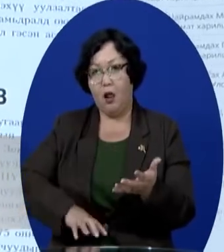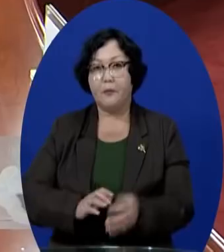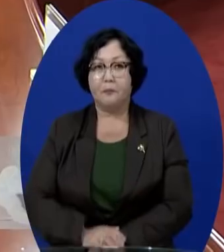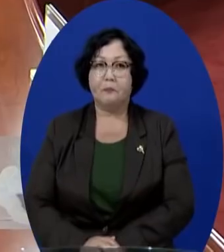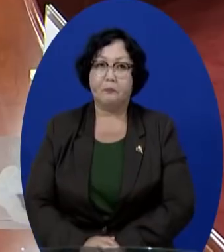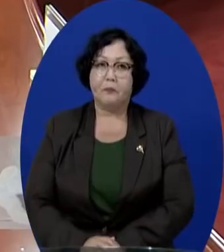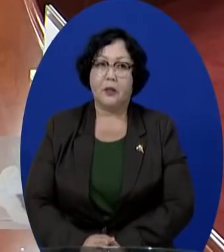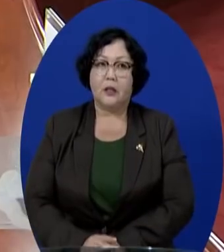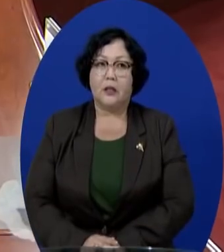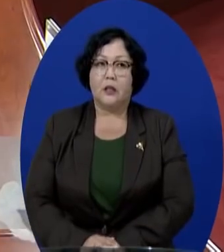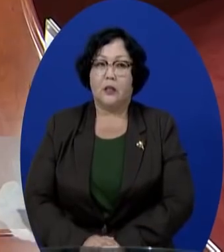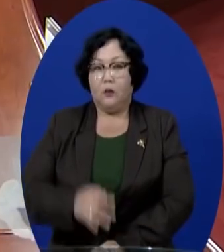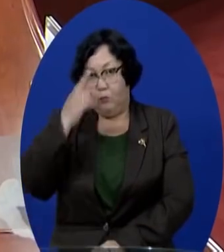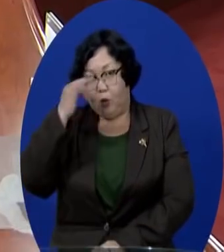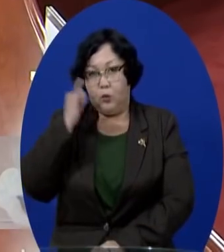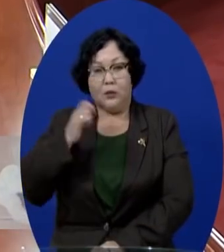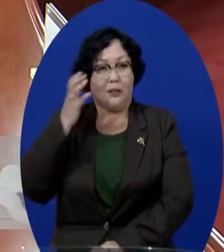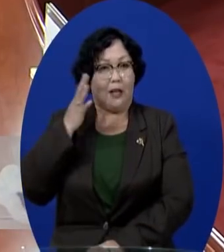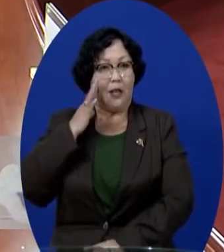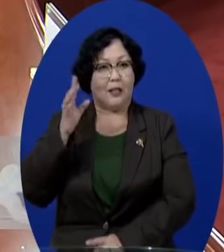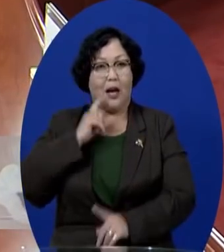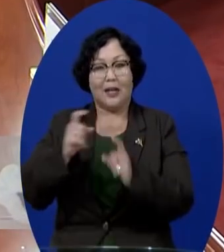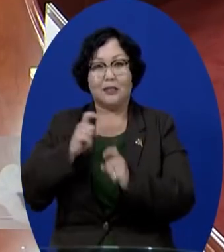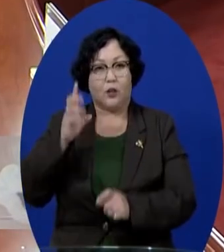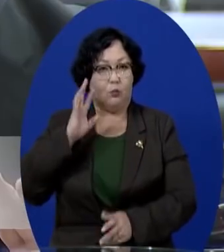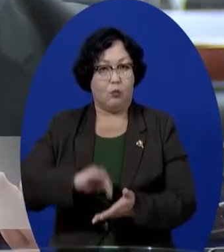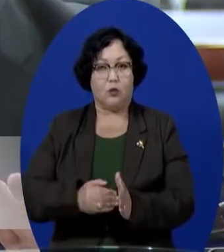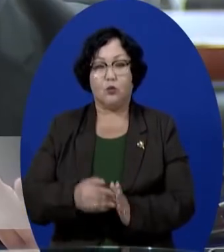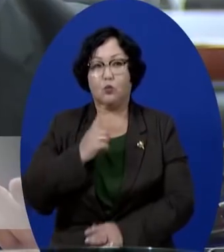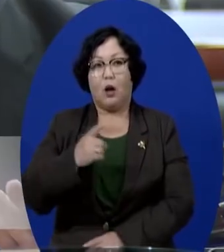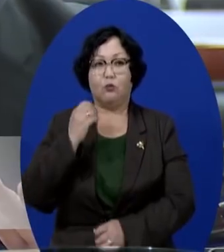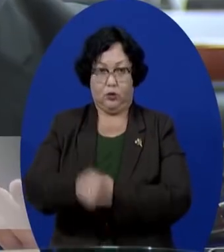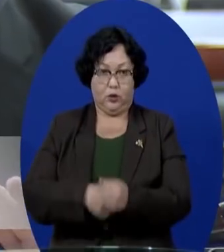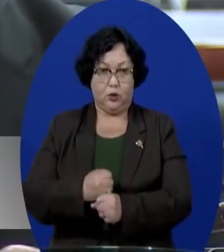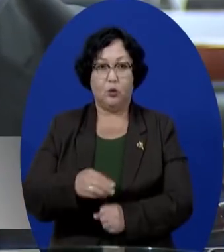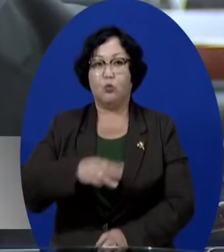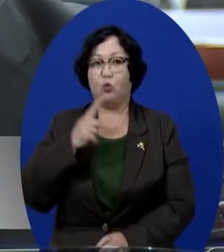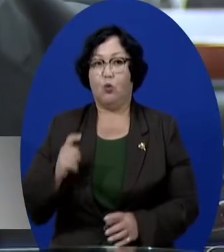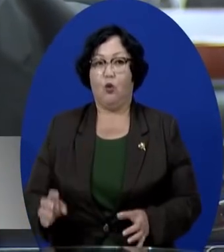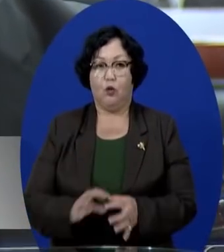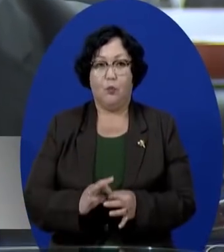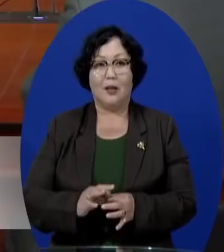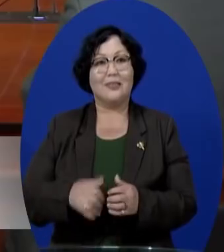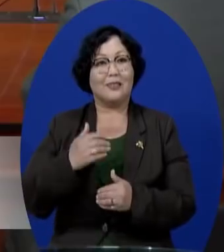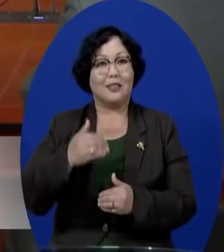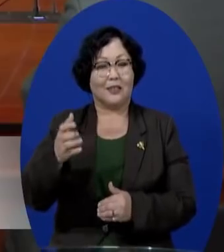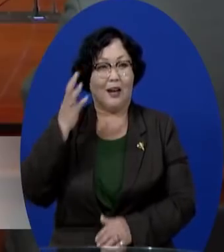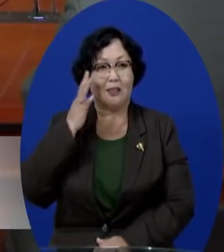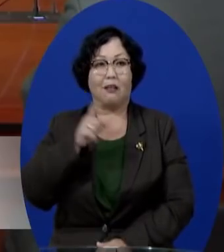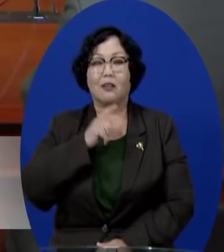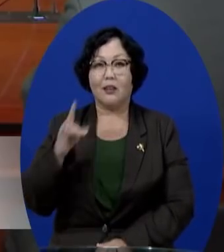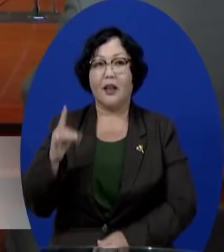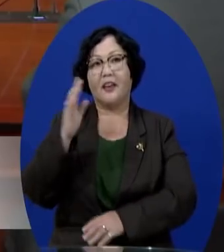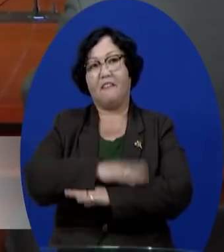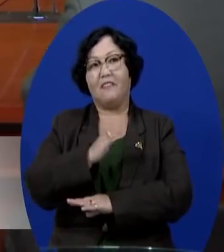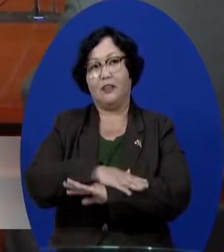үзүүлжээ. Түүнчлэн Монгол Улсын гадаад бодлогын 110 жилийн түүхийг гэрчлэх энэхүү бүтээлийг цаашид гадаад хэл дээр хэвлэн гаргаж, Монгол Улсыг